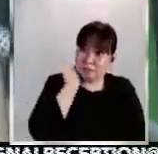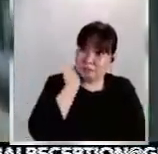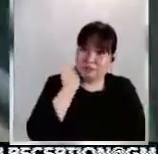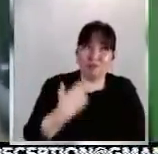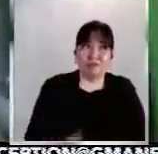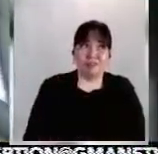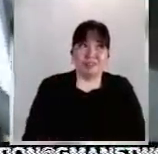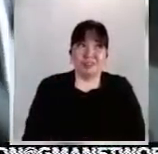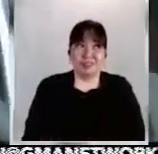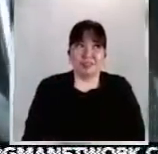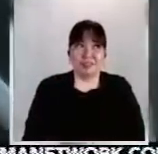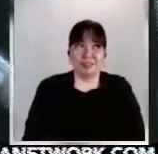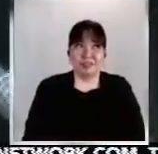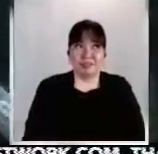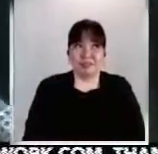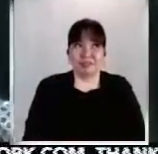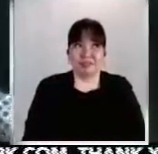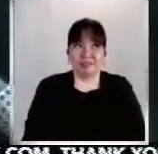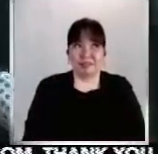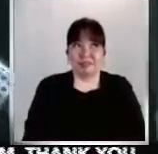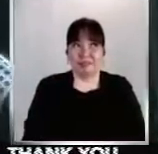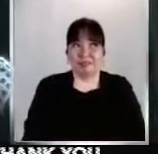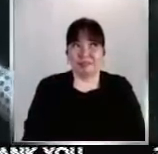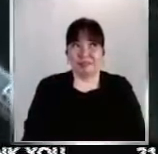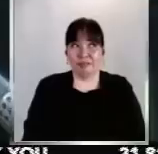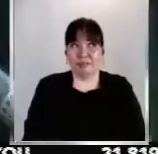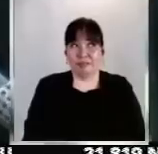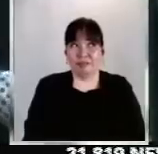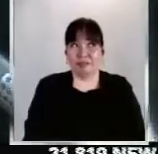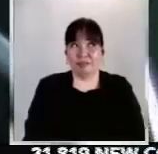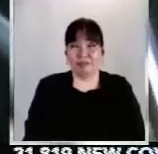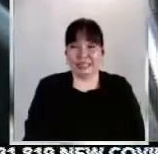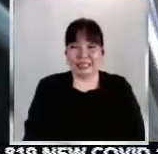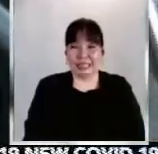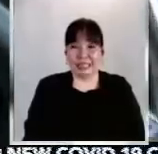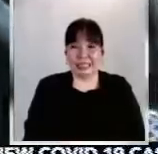Naka-fix lang, ano? Hindi.